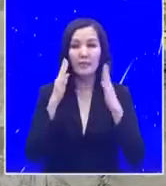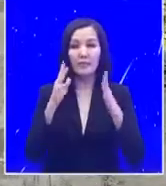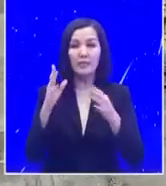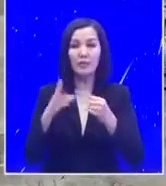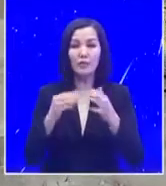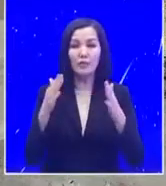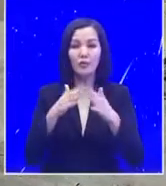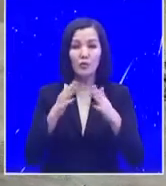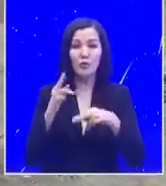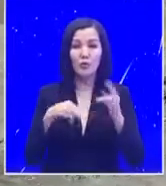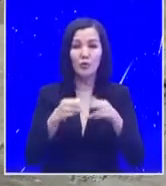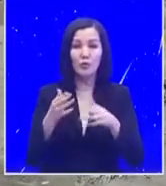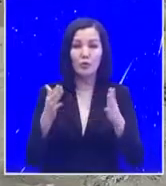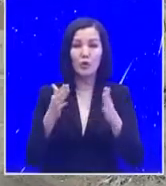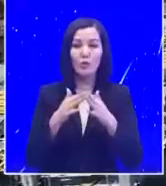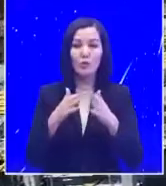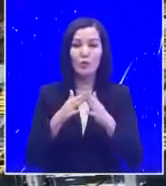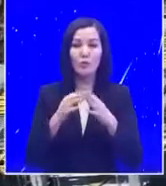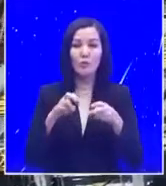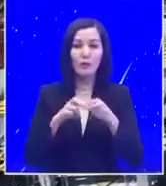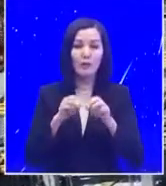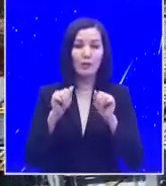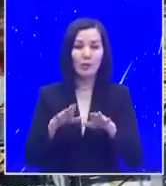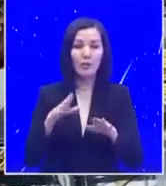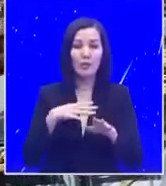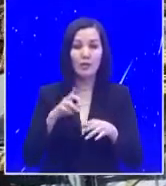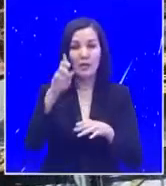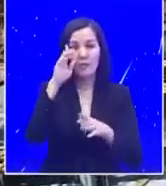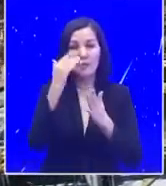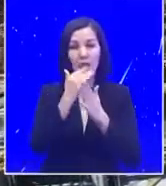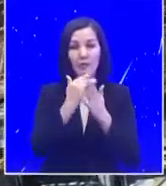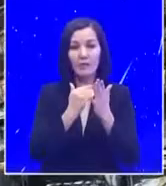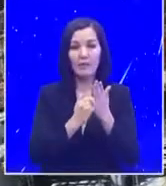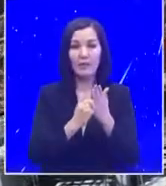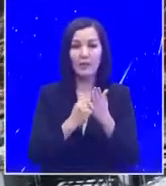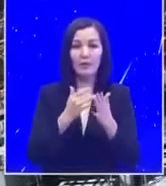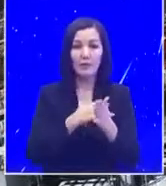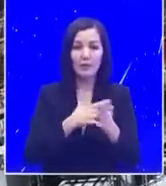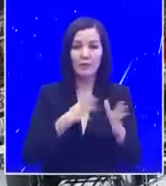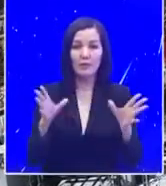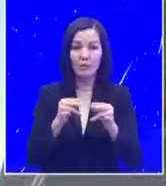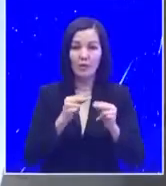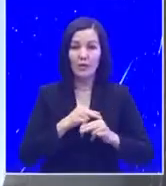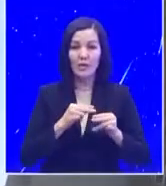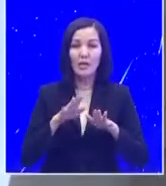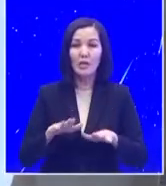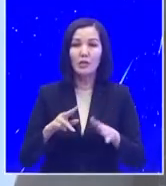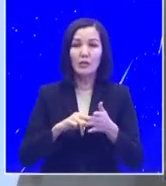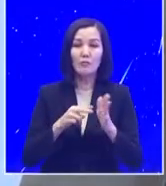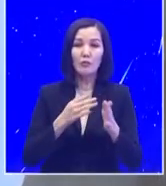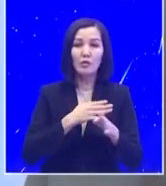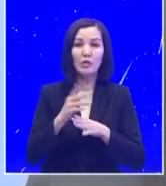құрылысы. Былтыр баспанаға мұқтаж біраз тұрғынның мәселесі шешілді. Мемлекеттік бағдарламалар, жекеменшік әріптестік және жергілікті бюджет